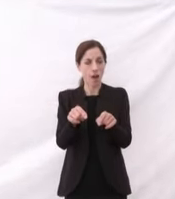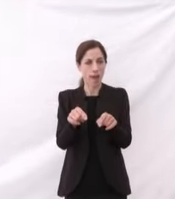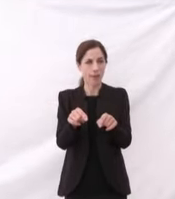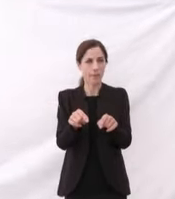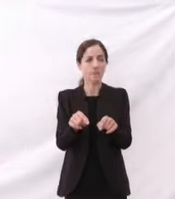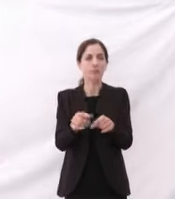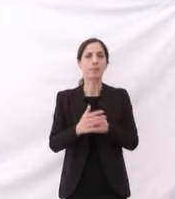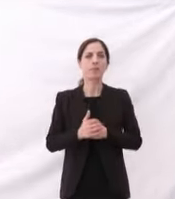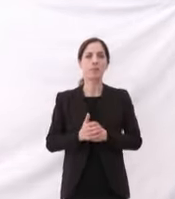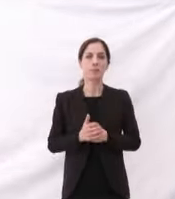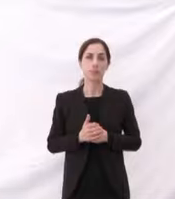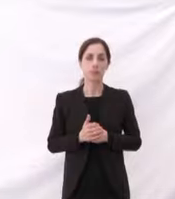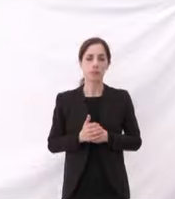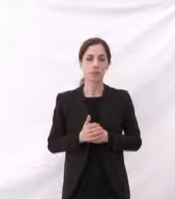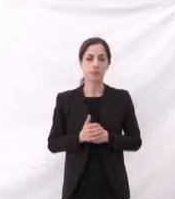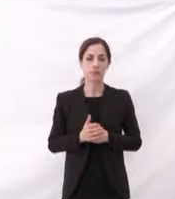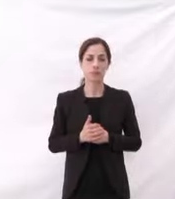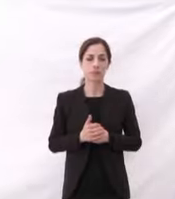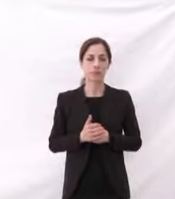È